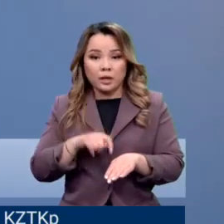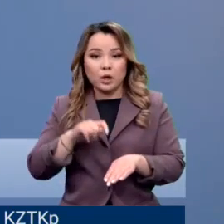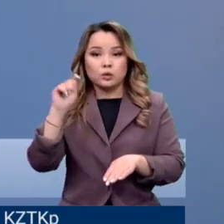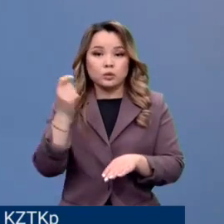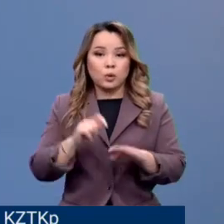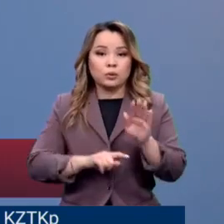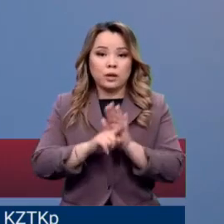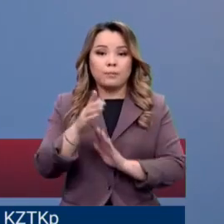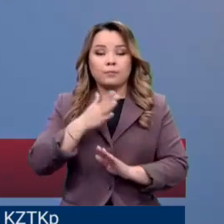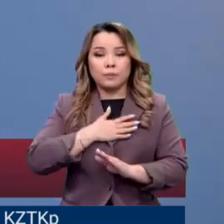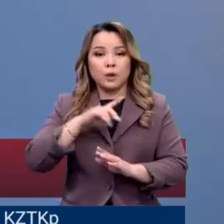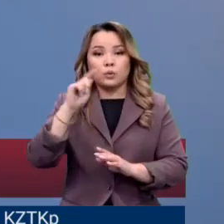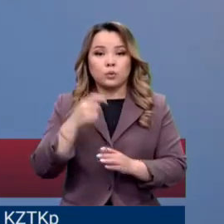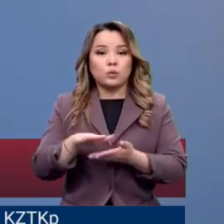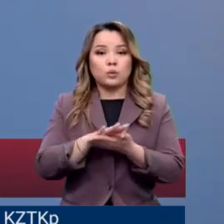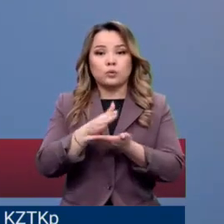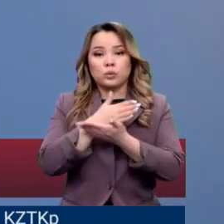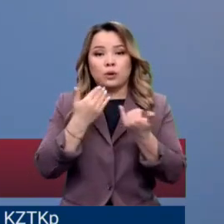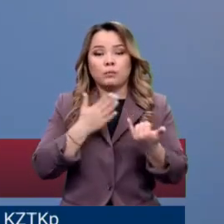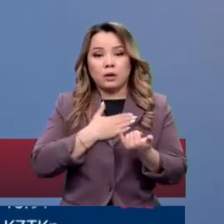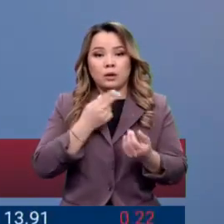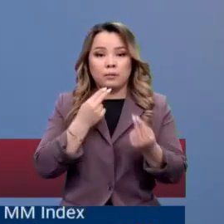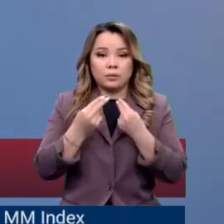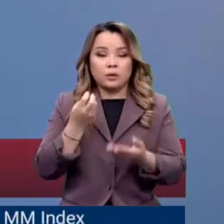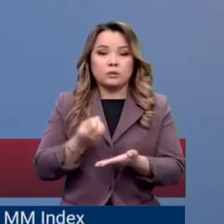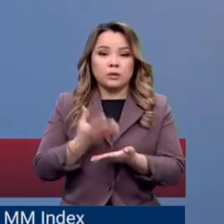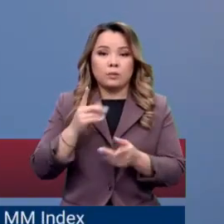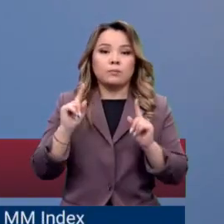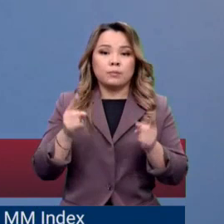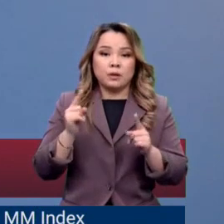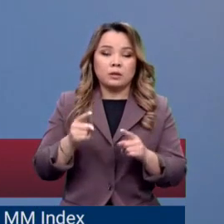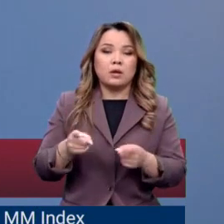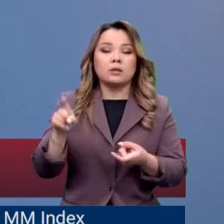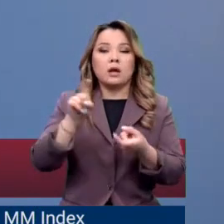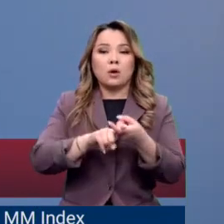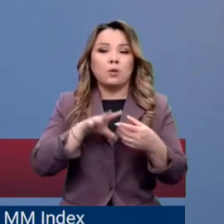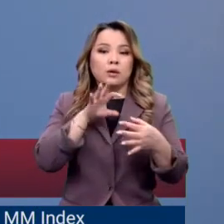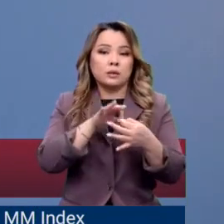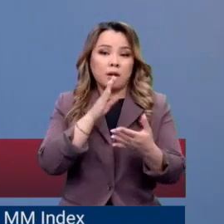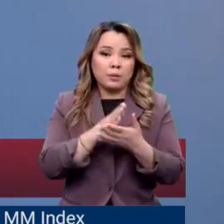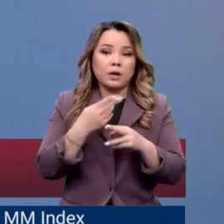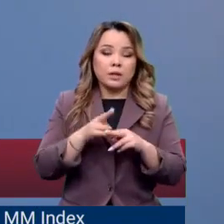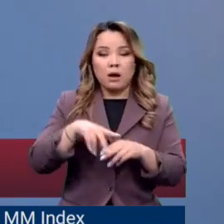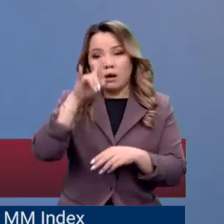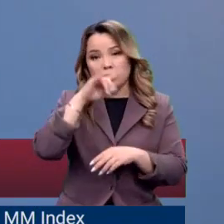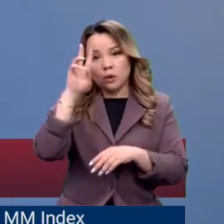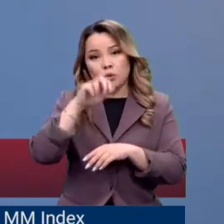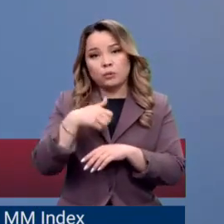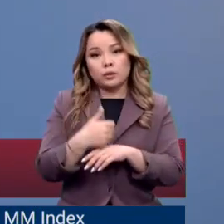соғысы жүріп жатыр. Біз соғыста жоқпыз, бірақ біздің азық-түлік қымбаттап жатыр. Неге? Тәуелдіміз. Осы орайда біздің қазақ